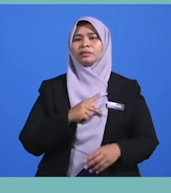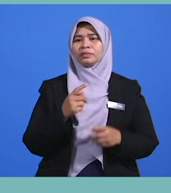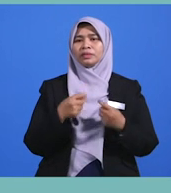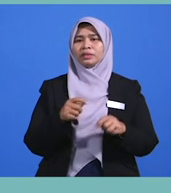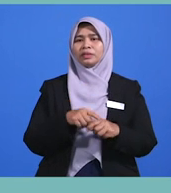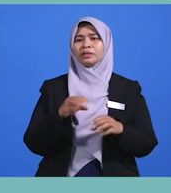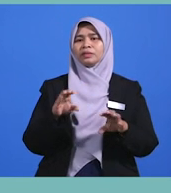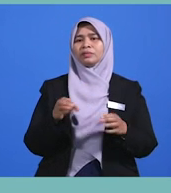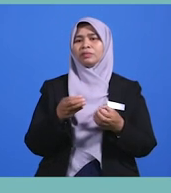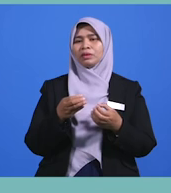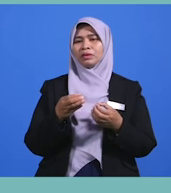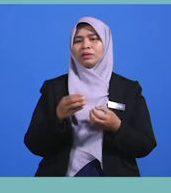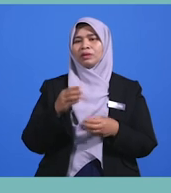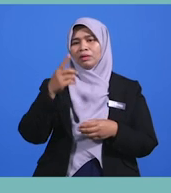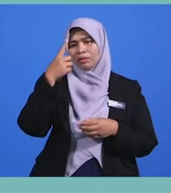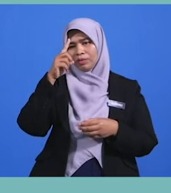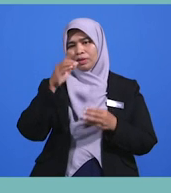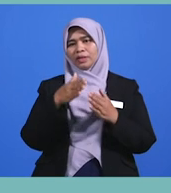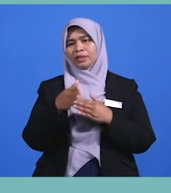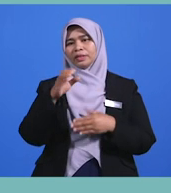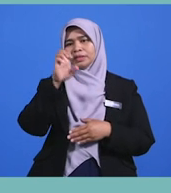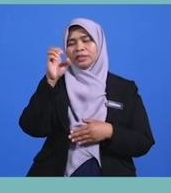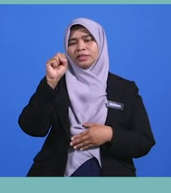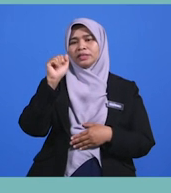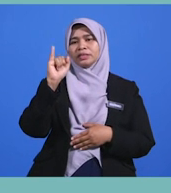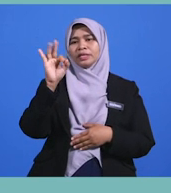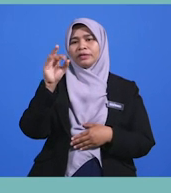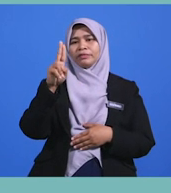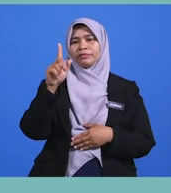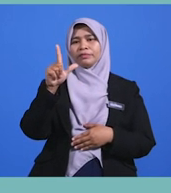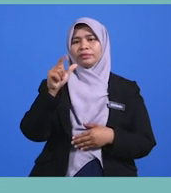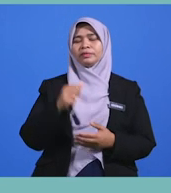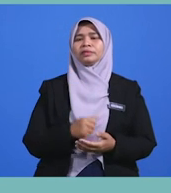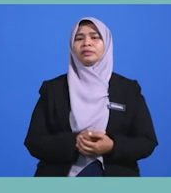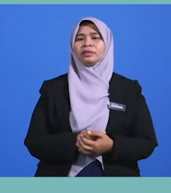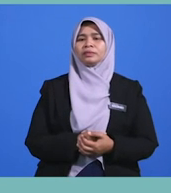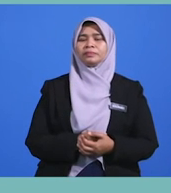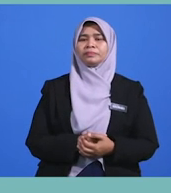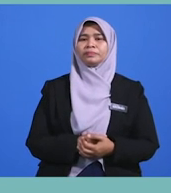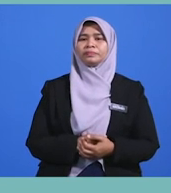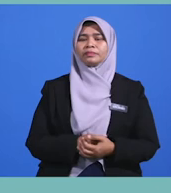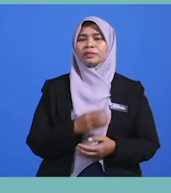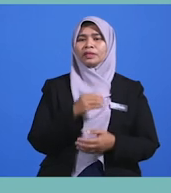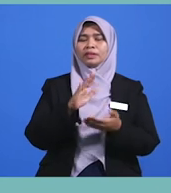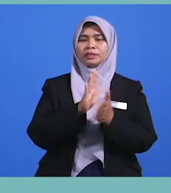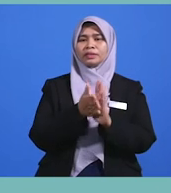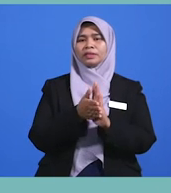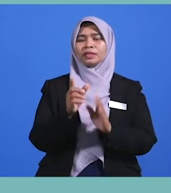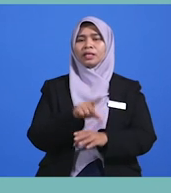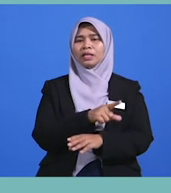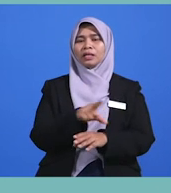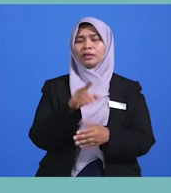Pada masa itu, lagu ini terus menjadi lagu kebesaran Negeri Perak sehingga dijadikan lagu kebangsaan Malaysia dengan